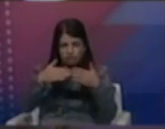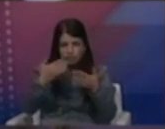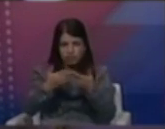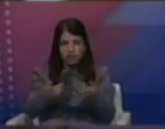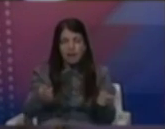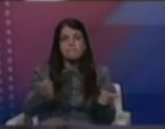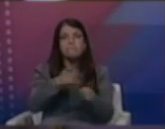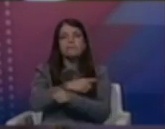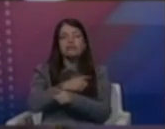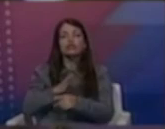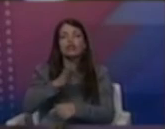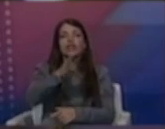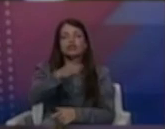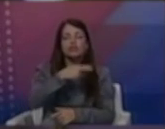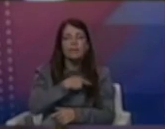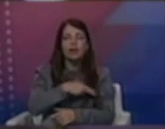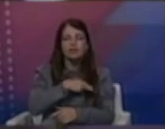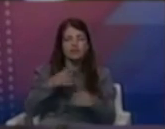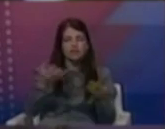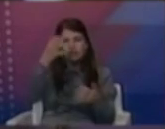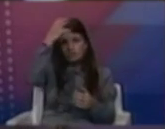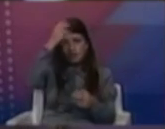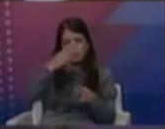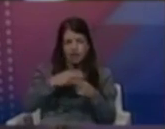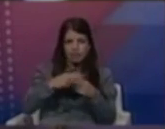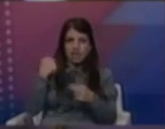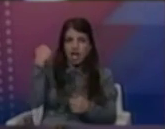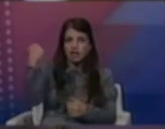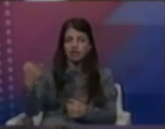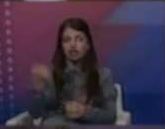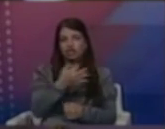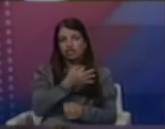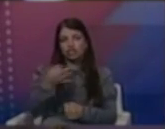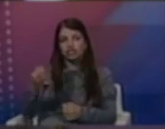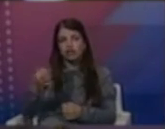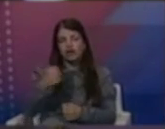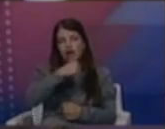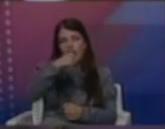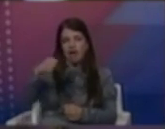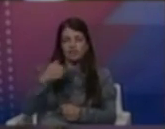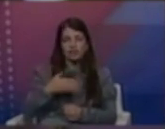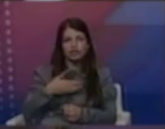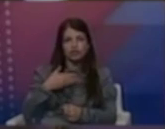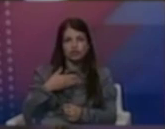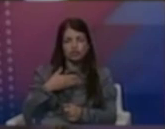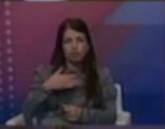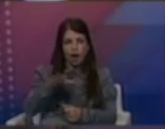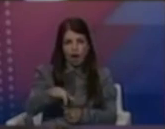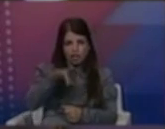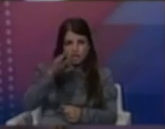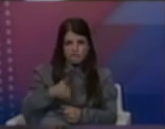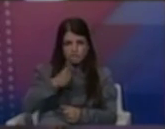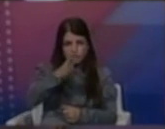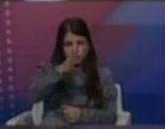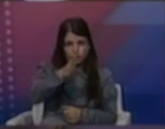nbidlu d-direzzjoni ta' pajjiżna permezz ta' gvern li jġib enerġija ġdida. Iridu li l-poplu jasal għall-għażla dwar il-futur